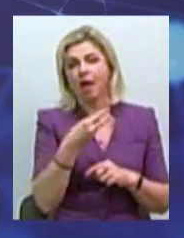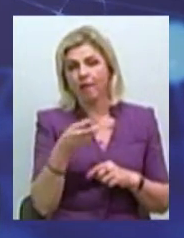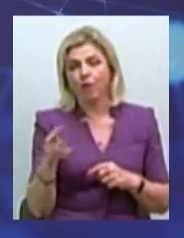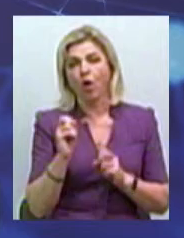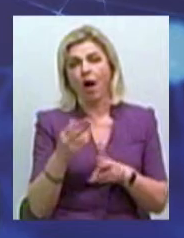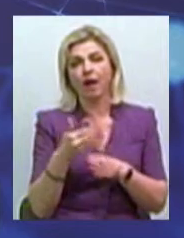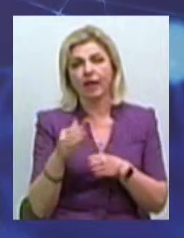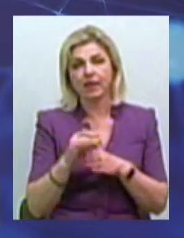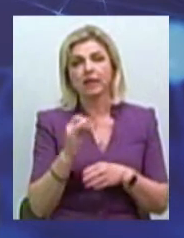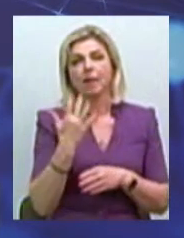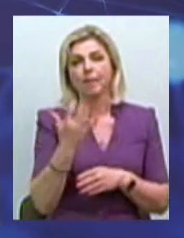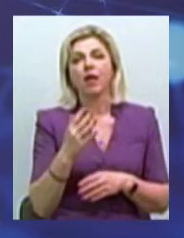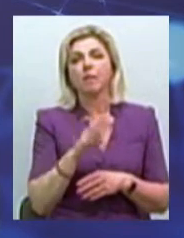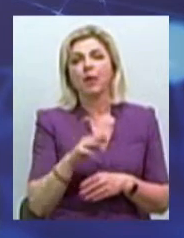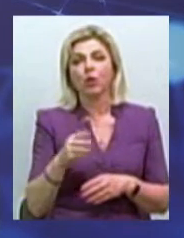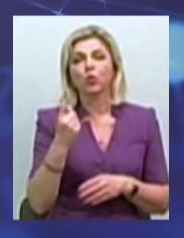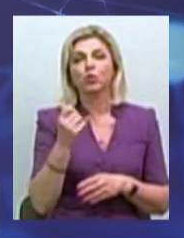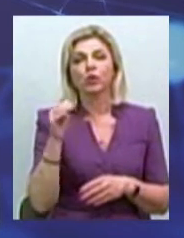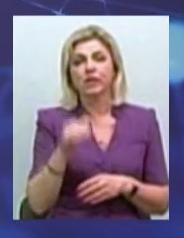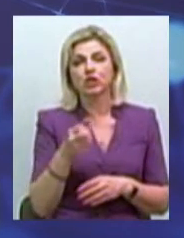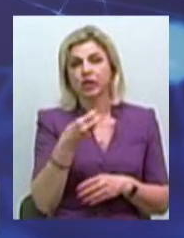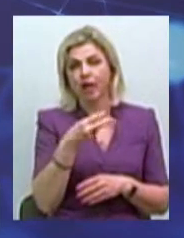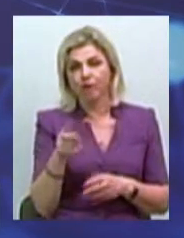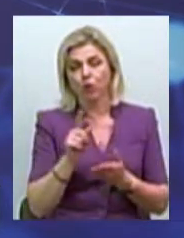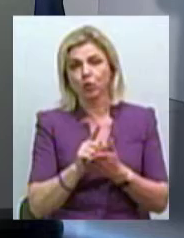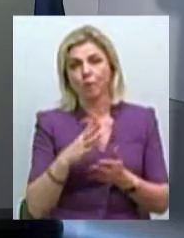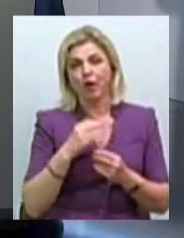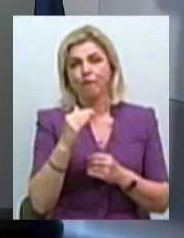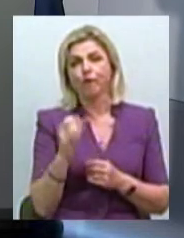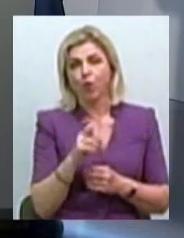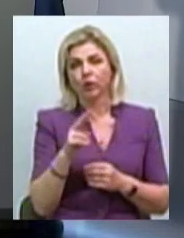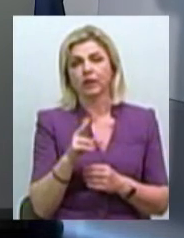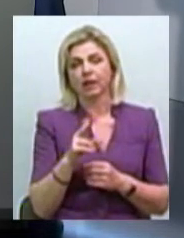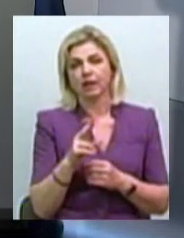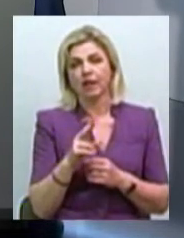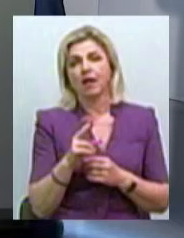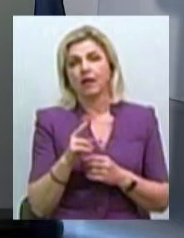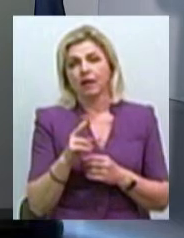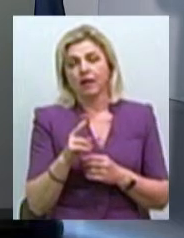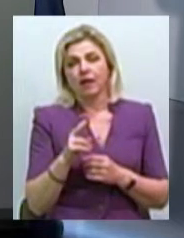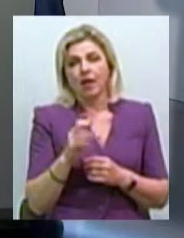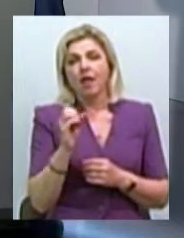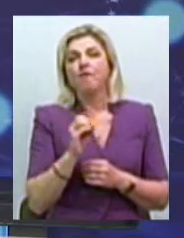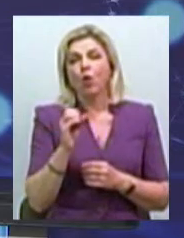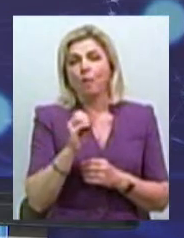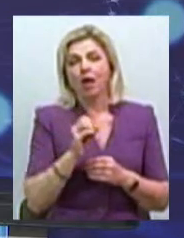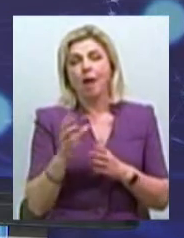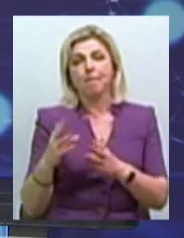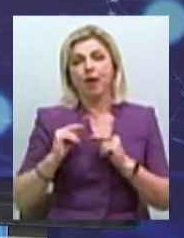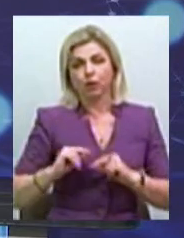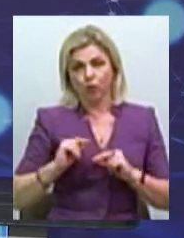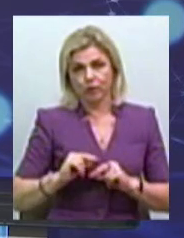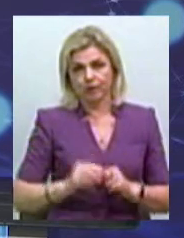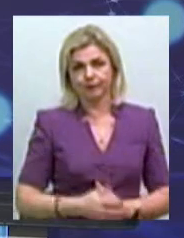ще 5 мільйонів 100 тисяч євро мали надійти від фонду Східноєвропейського партнерства з енергоефективності